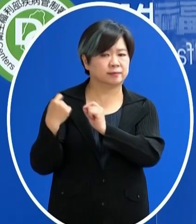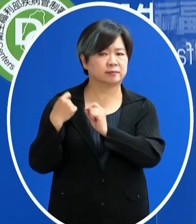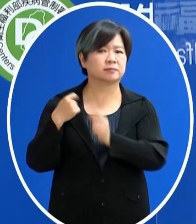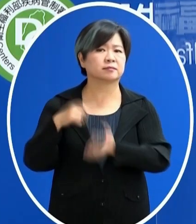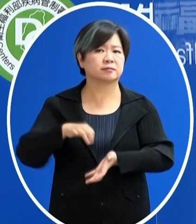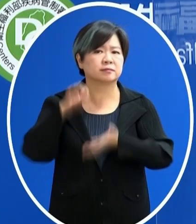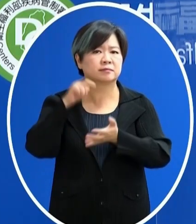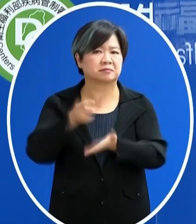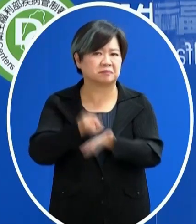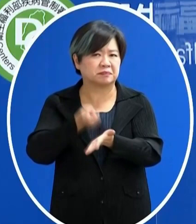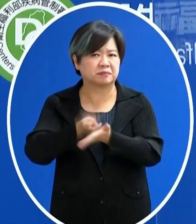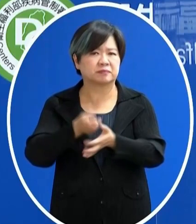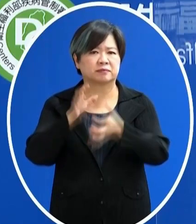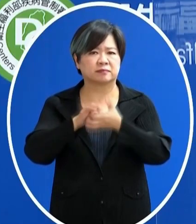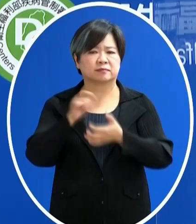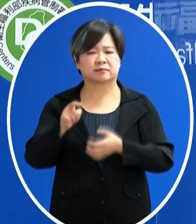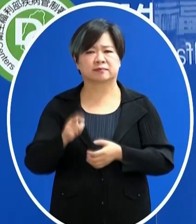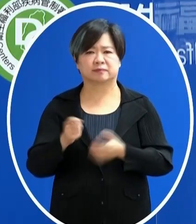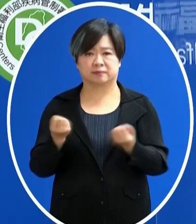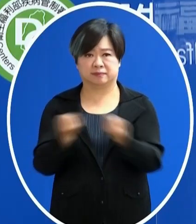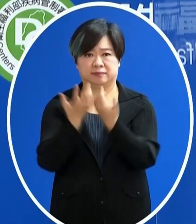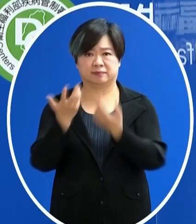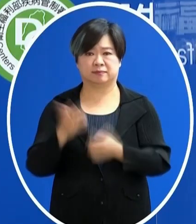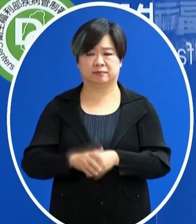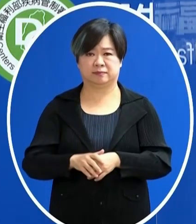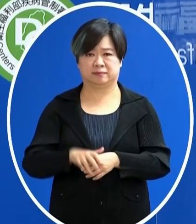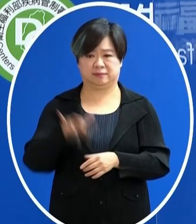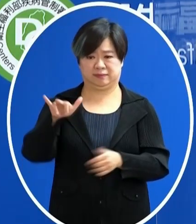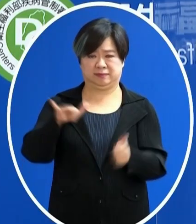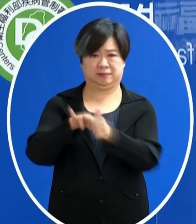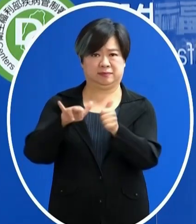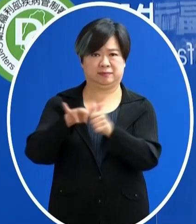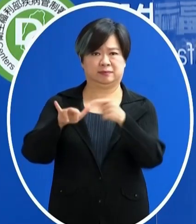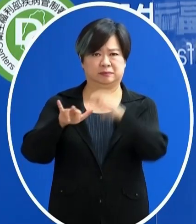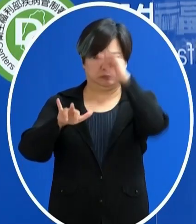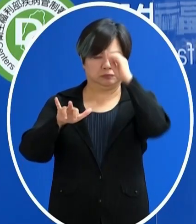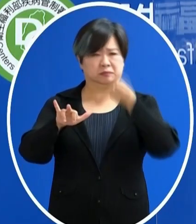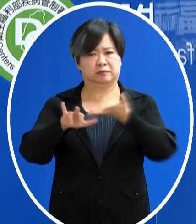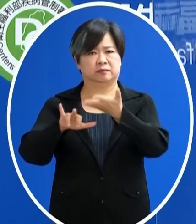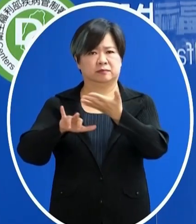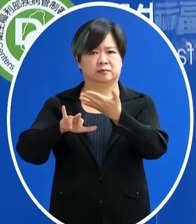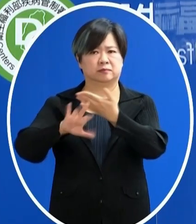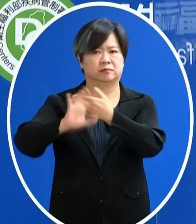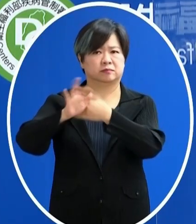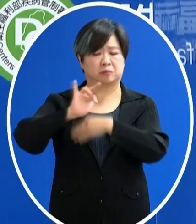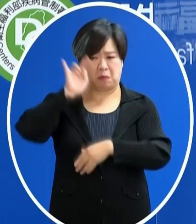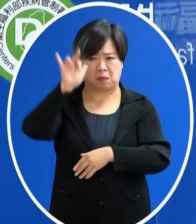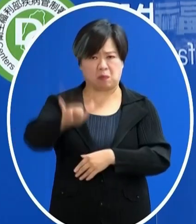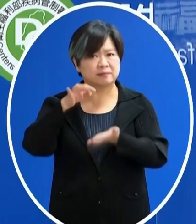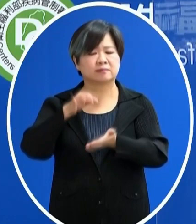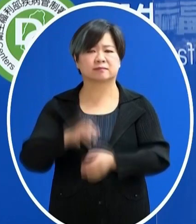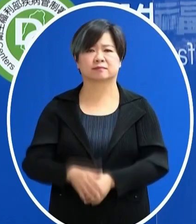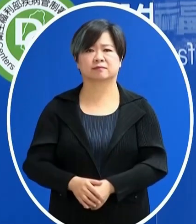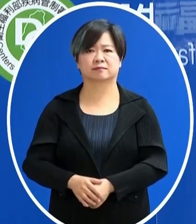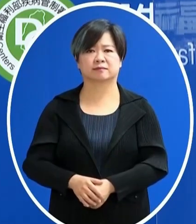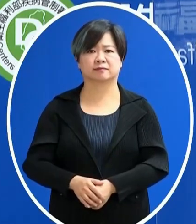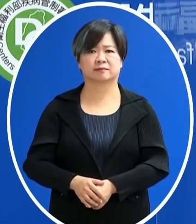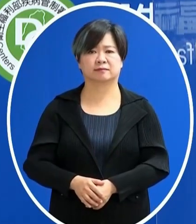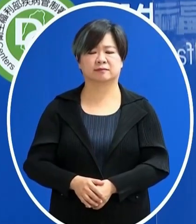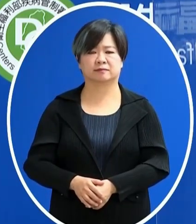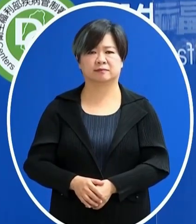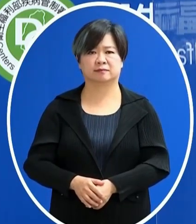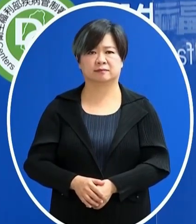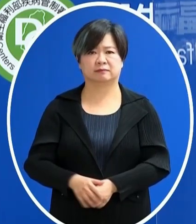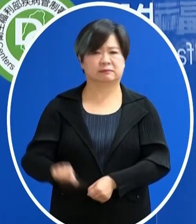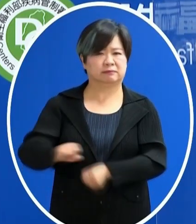的派飞跟居家检疫和自主健康管理那就业非常的不方